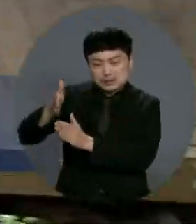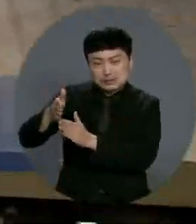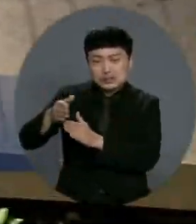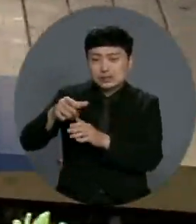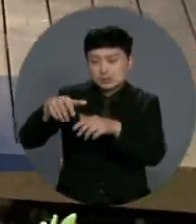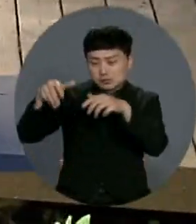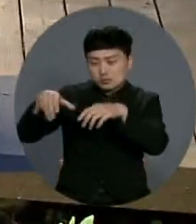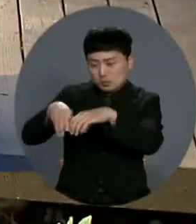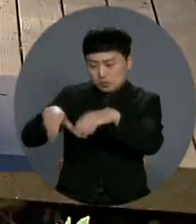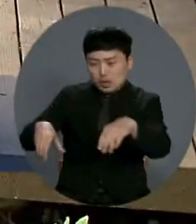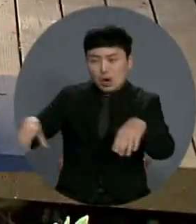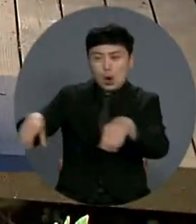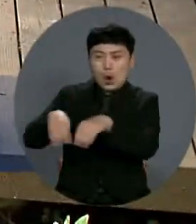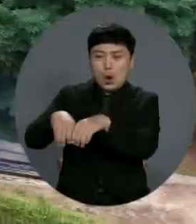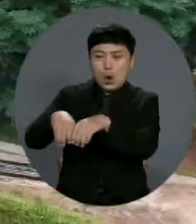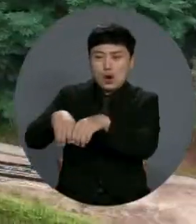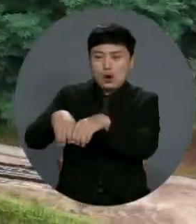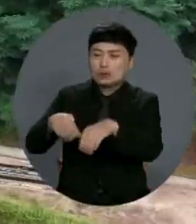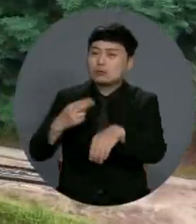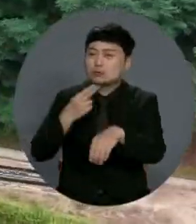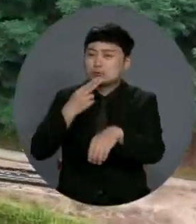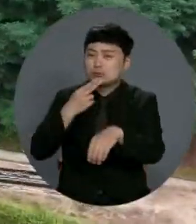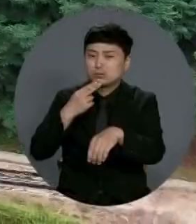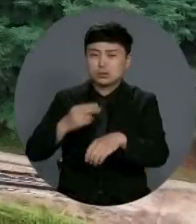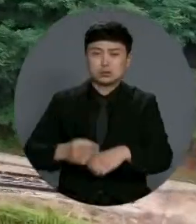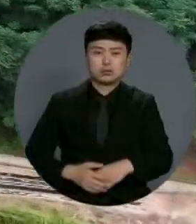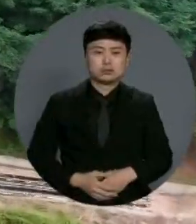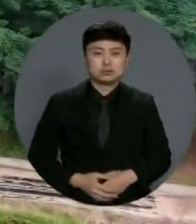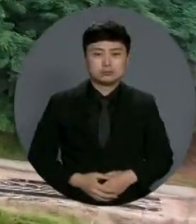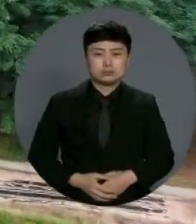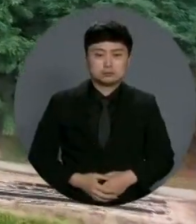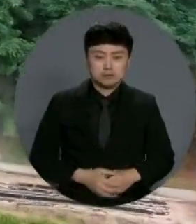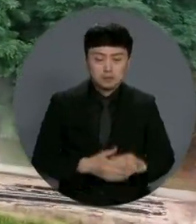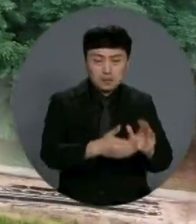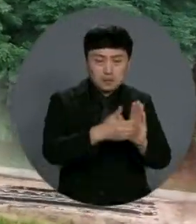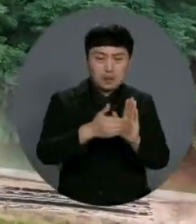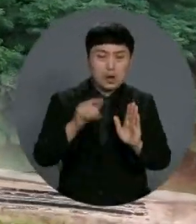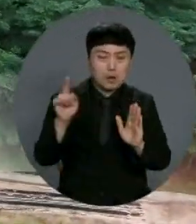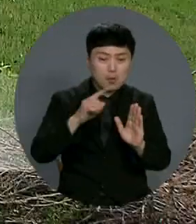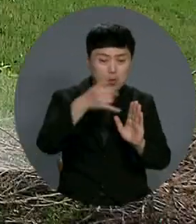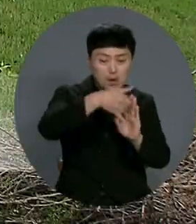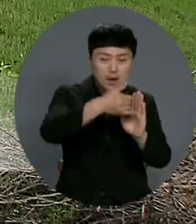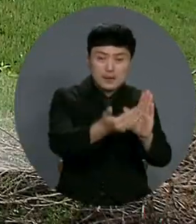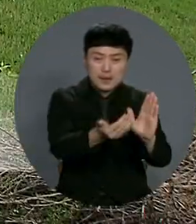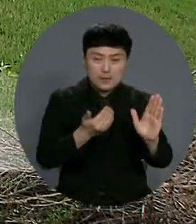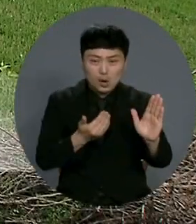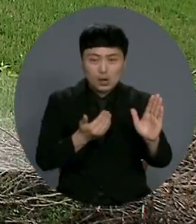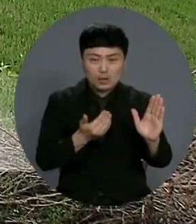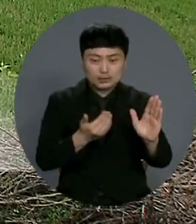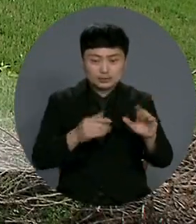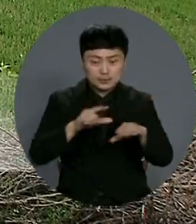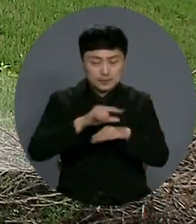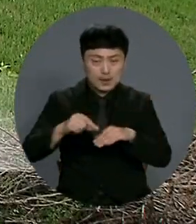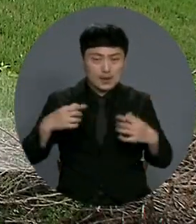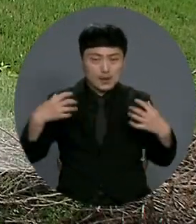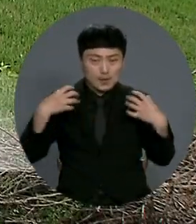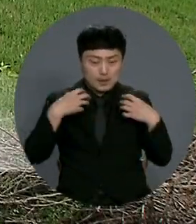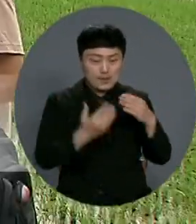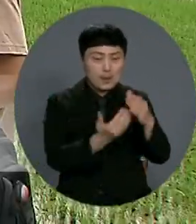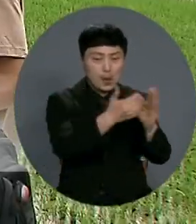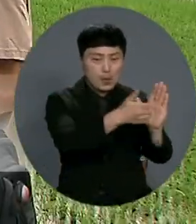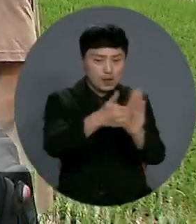배수로 하고 연결이 안 돼 있었어요 자연재의 대책법은 개발 사업을 시행하기 전 관할 지자체 제